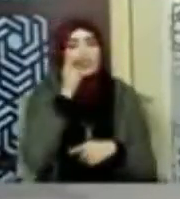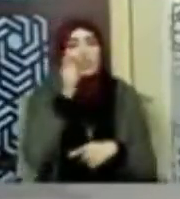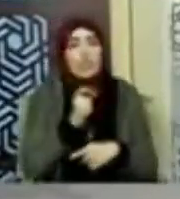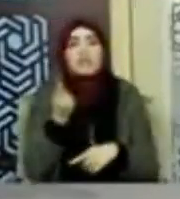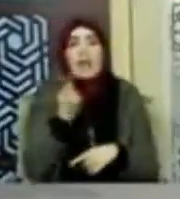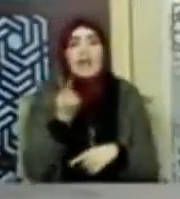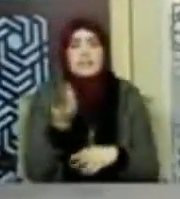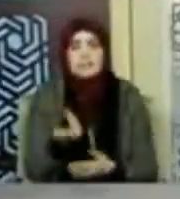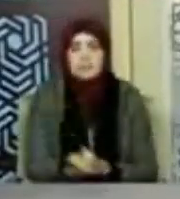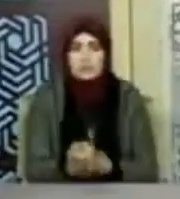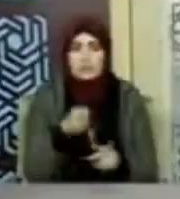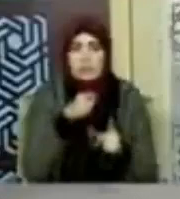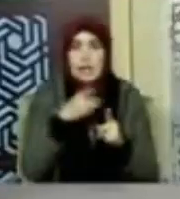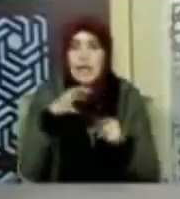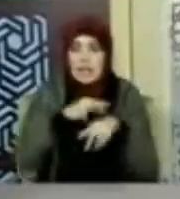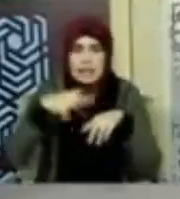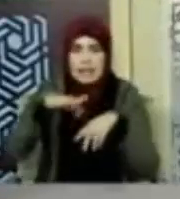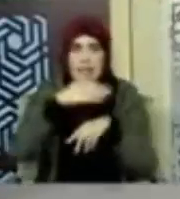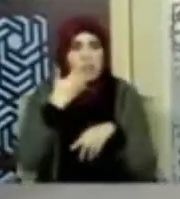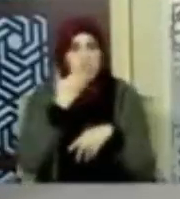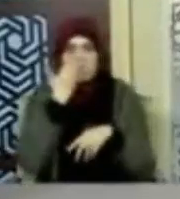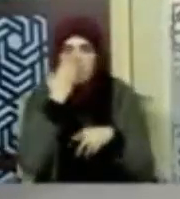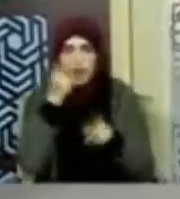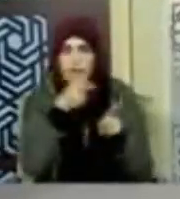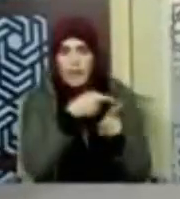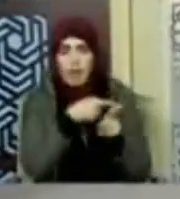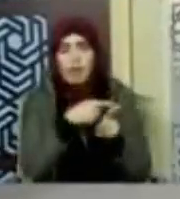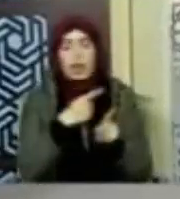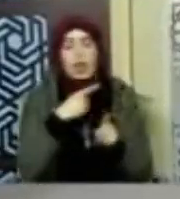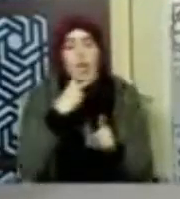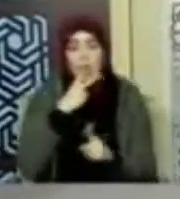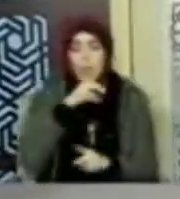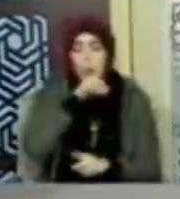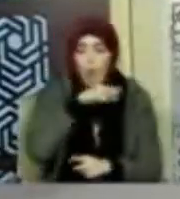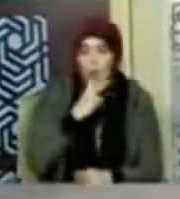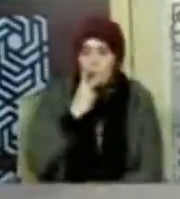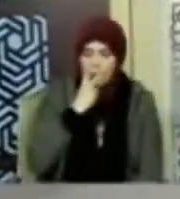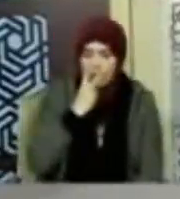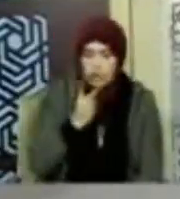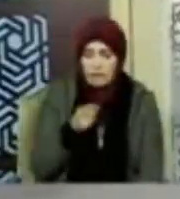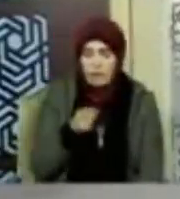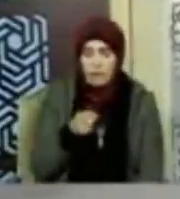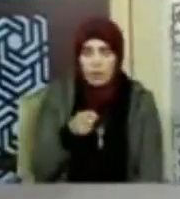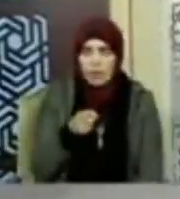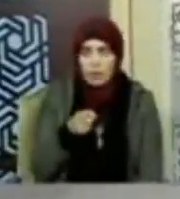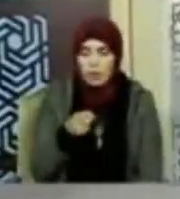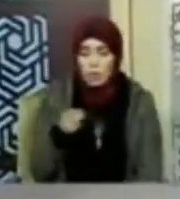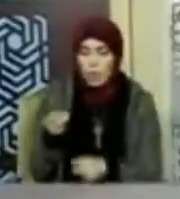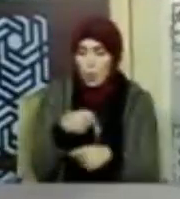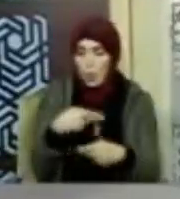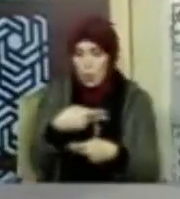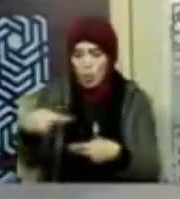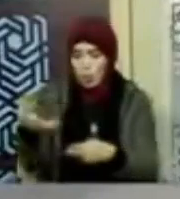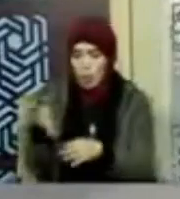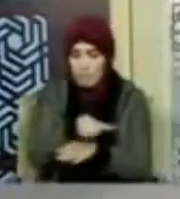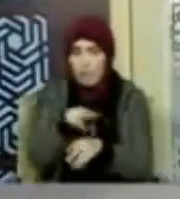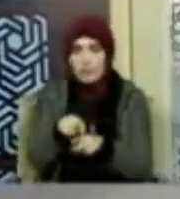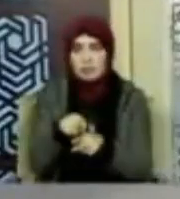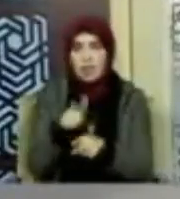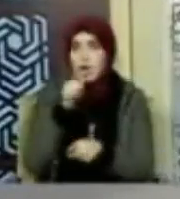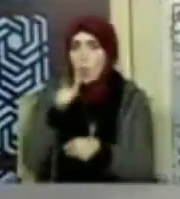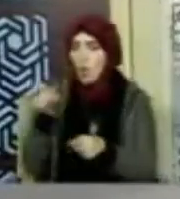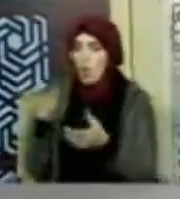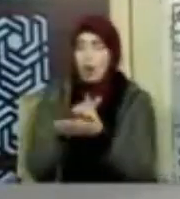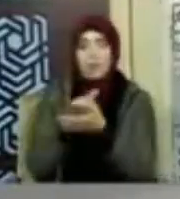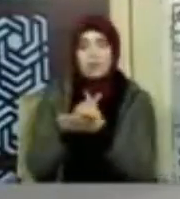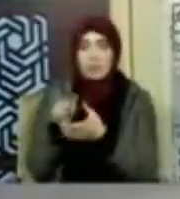الجند. فنظر إليه النبي صلى الله عليه وسلم وقال لأصحابه: